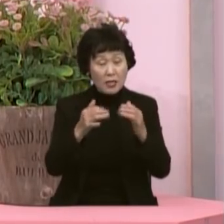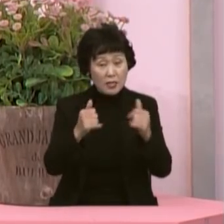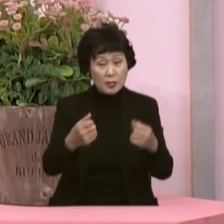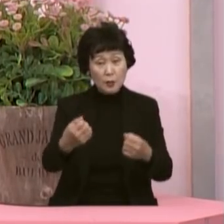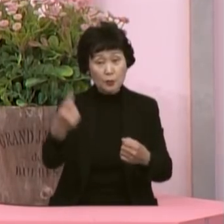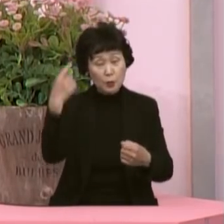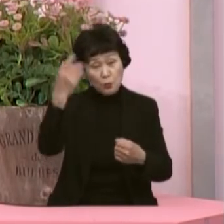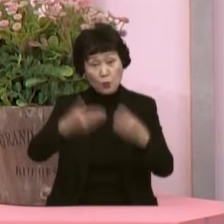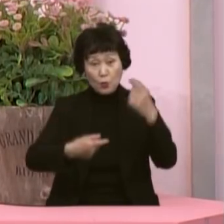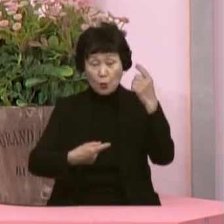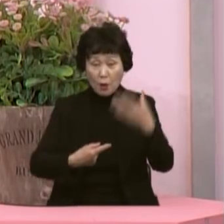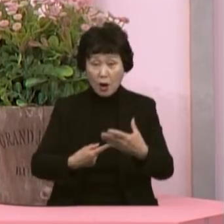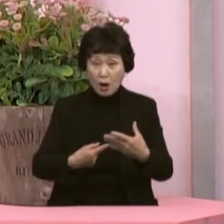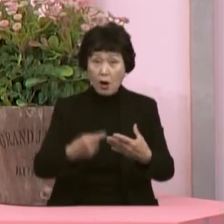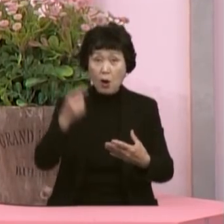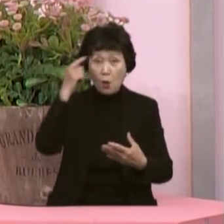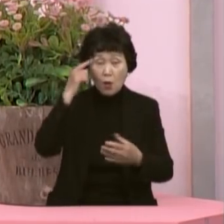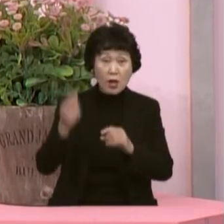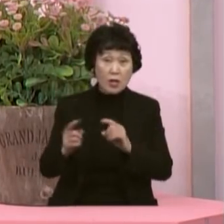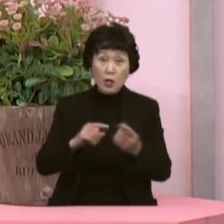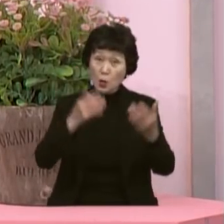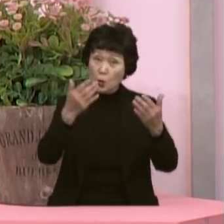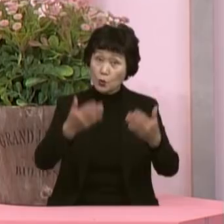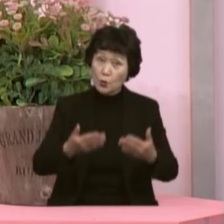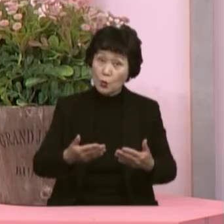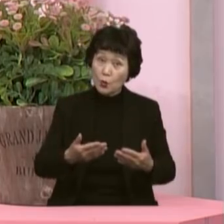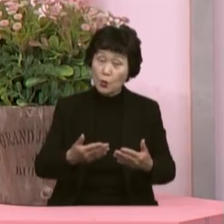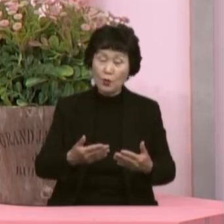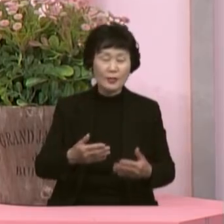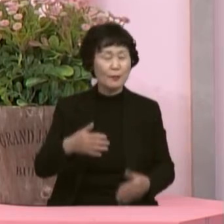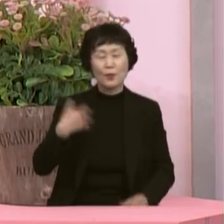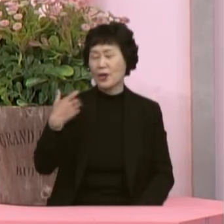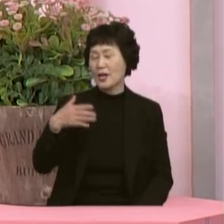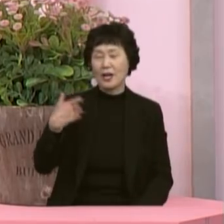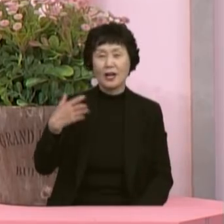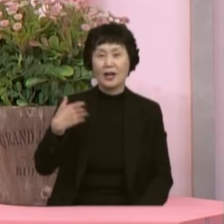그래서 솔직히 얘기했어요. 몰라.